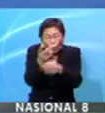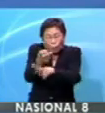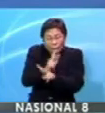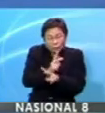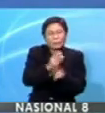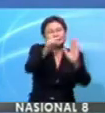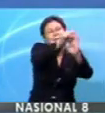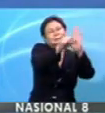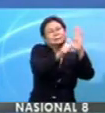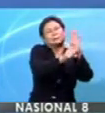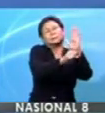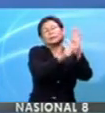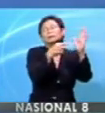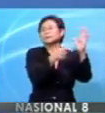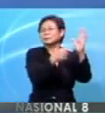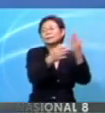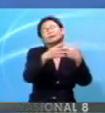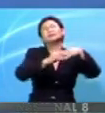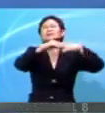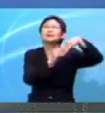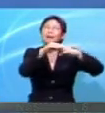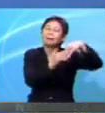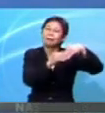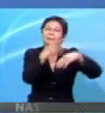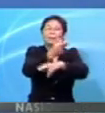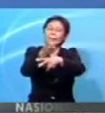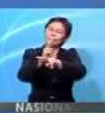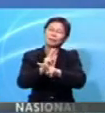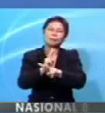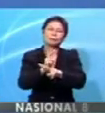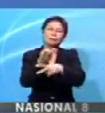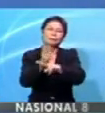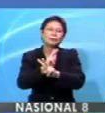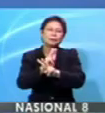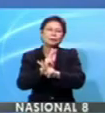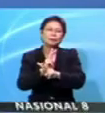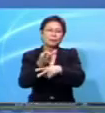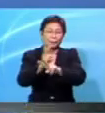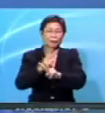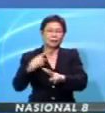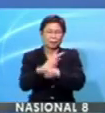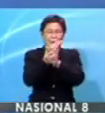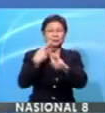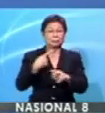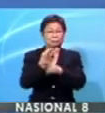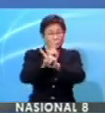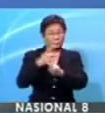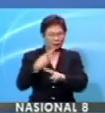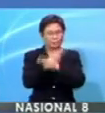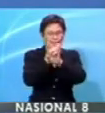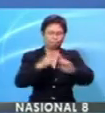syarat-syaratnya adalah lebih longgar dan pinjamannya yang kita akan sediakan